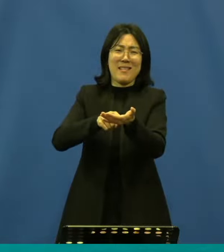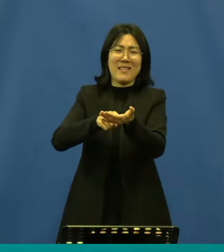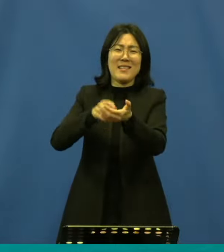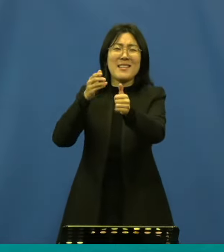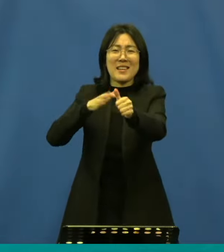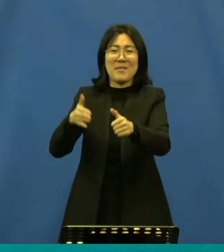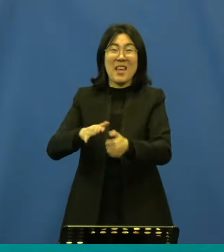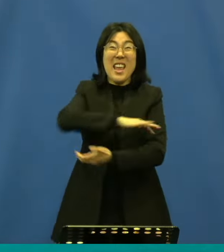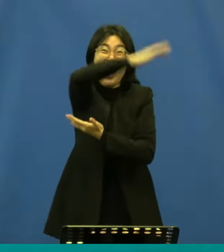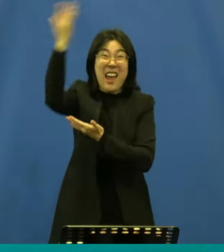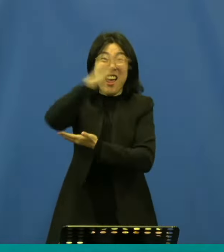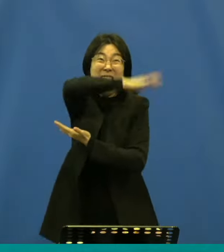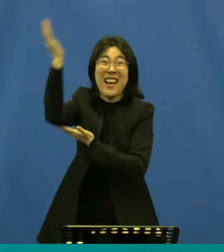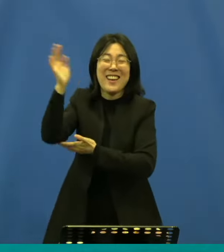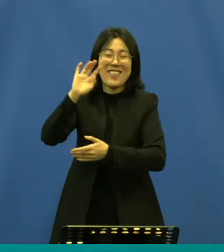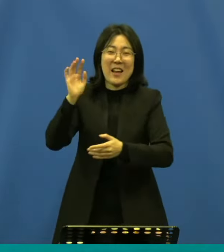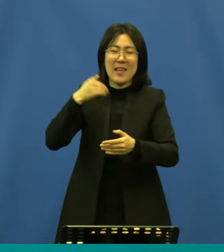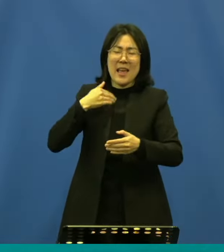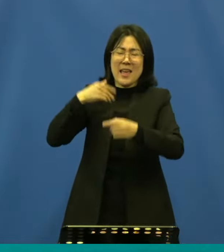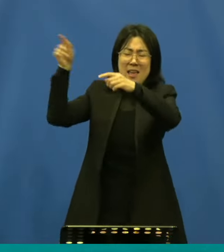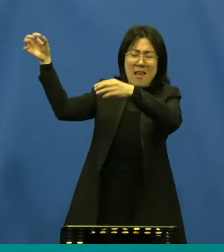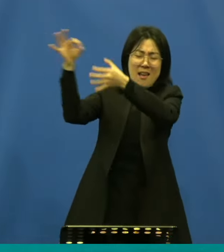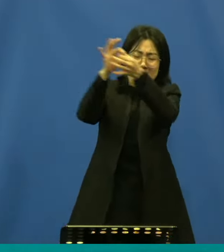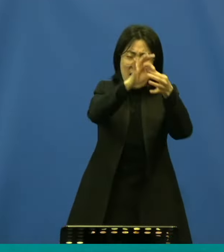그거 붙잡고 1년 동안 실험을 해보는 거예요.